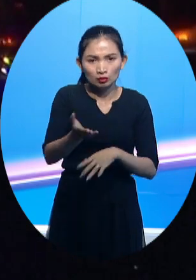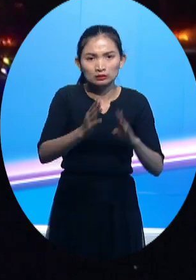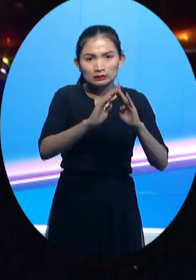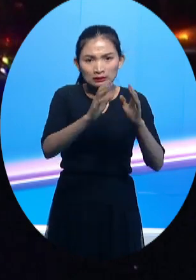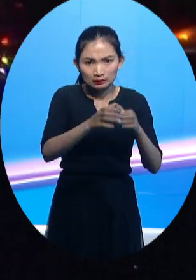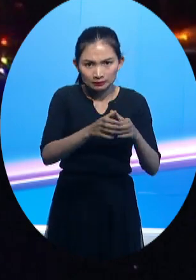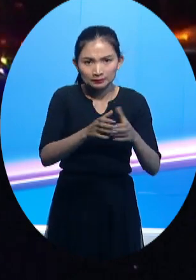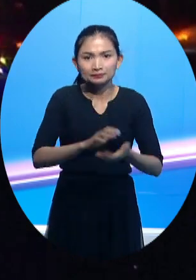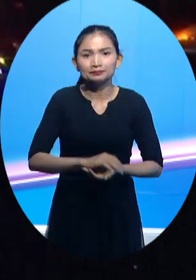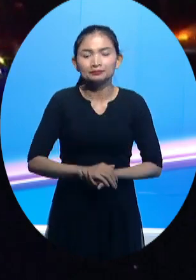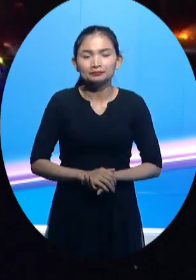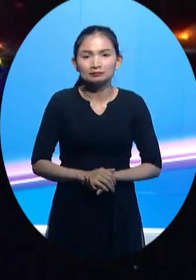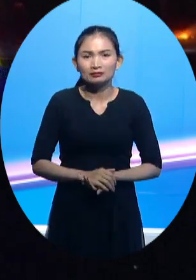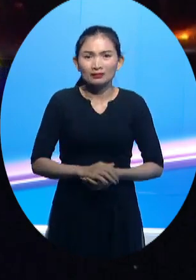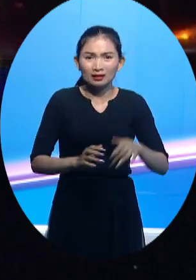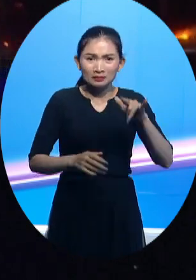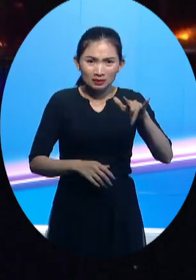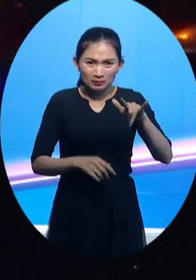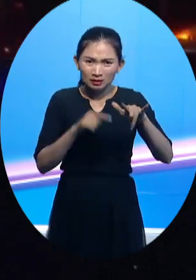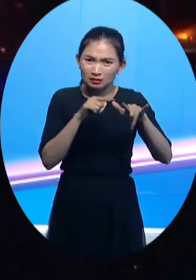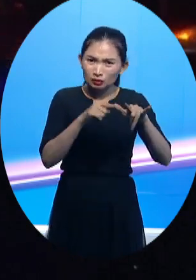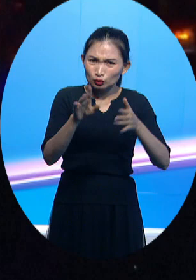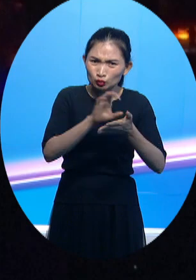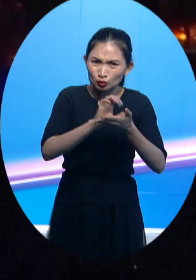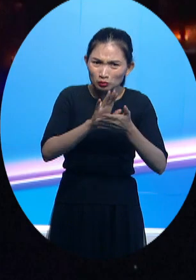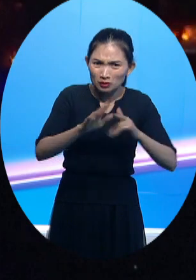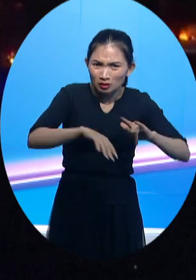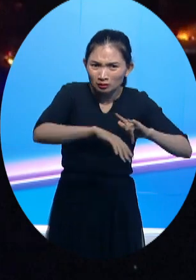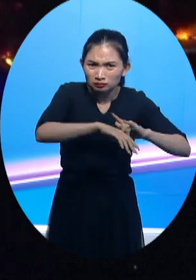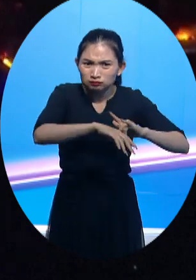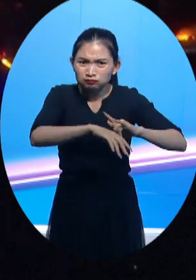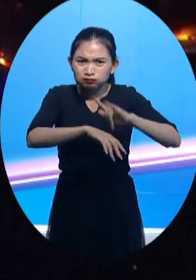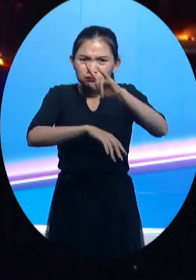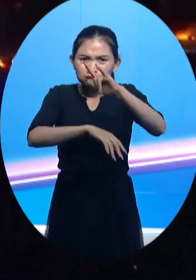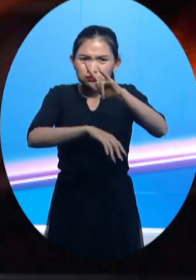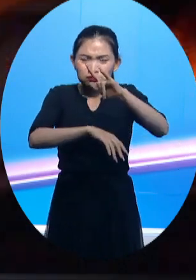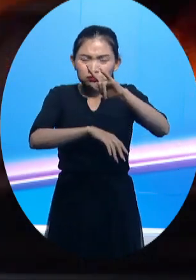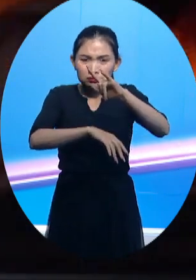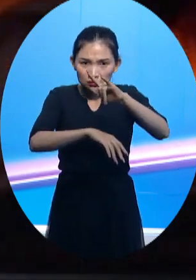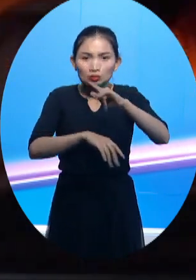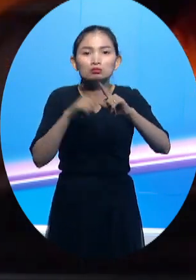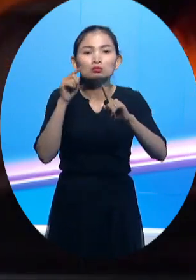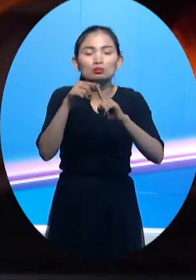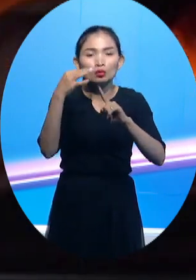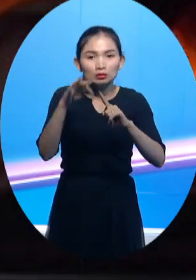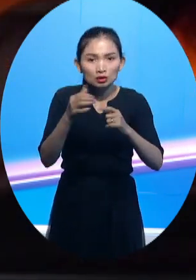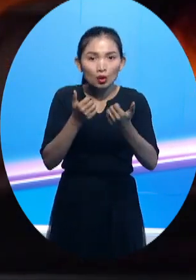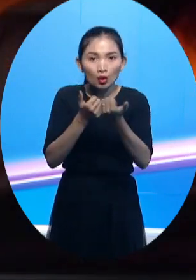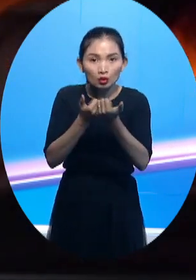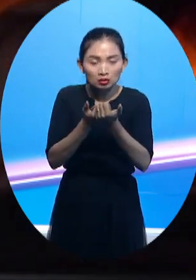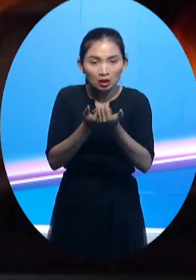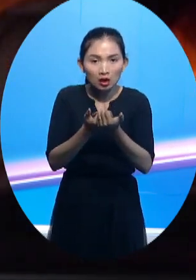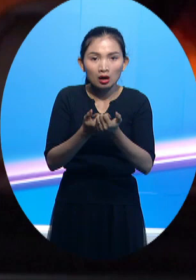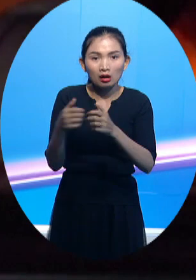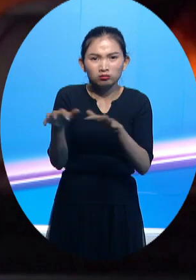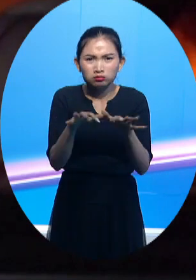times máy bay của lực lượng bảo vệ bờ biển đang chuẩn bị cất cánh đến một căn cứ ở tỉnh niigata để cung cấp hàng cứu trợ động đất thì